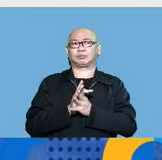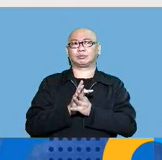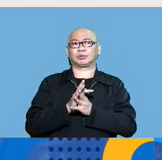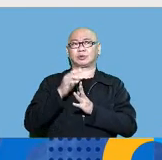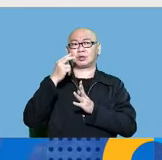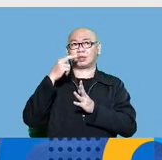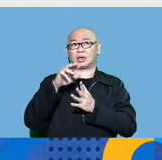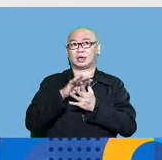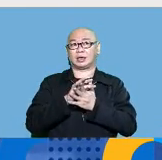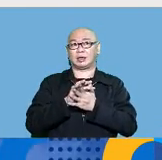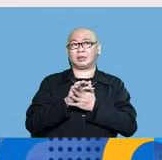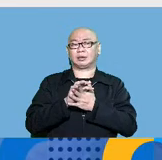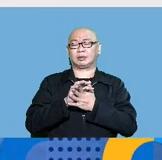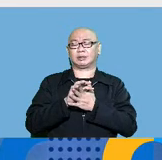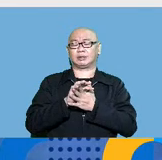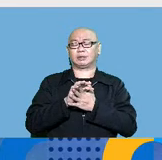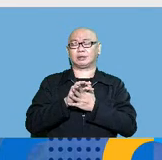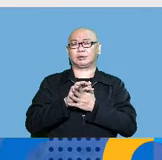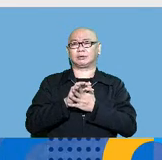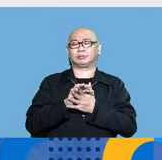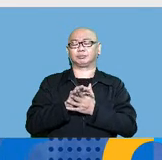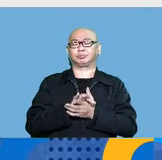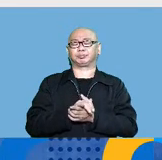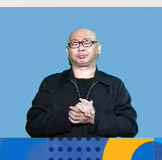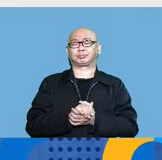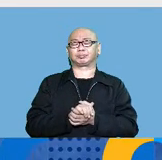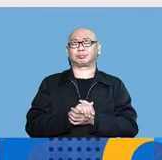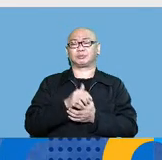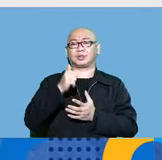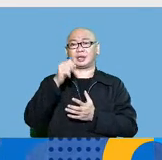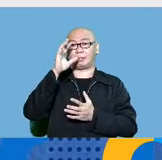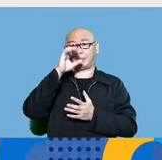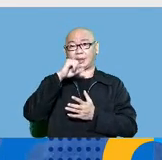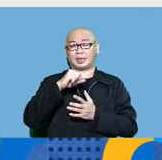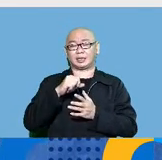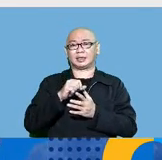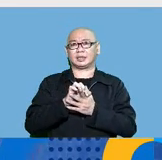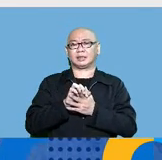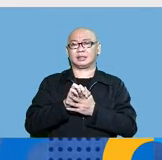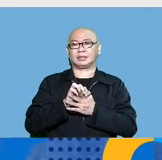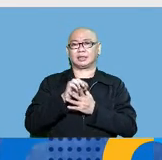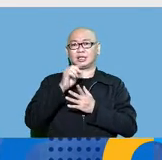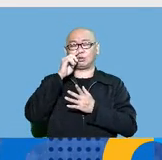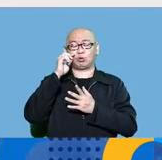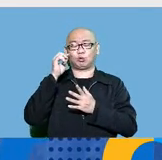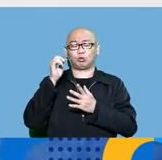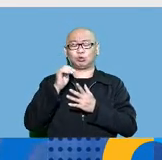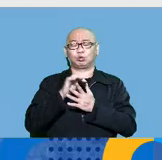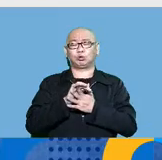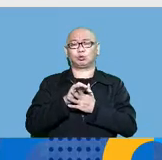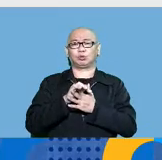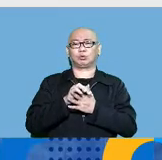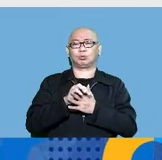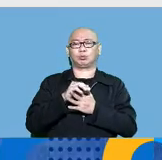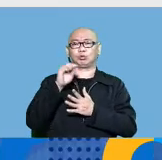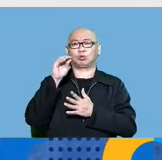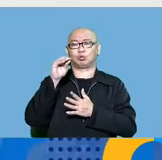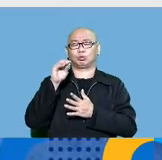organ reproduksi hewan. Bisa menggunakan tikus, bisa menggunakan burung